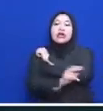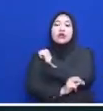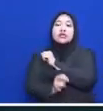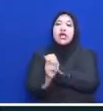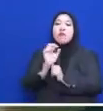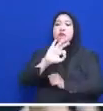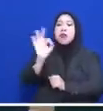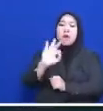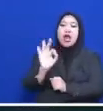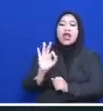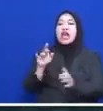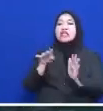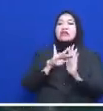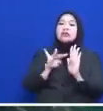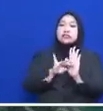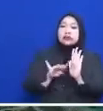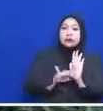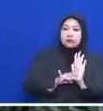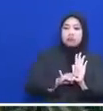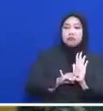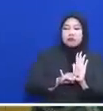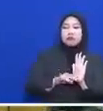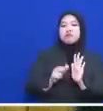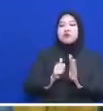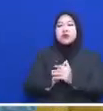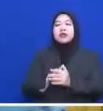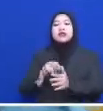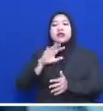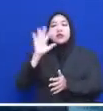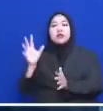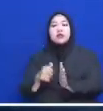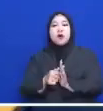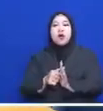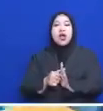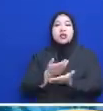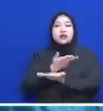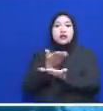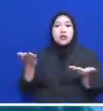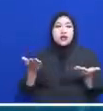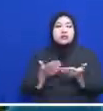yang mengatasi dengan tepat dalam semua keadaan yang terjadi. Terima kasih.